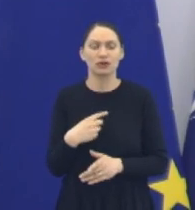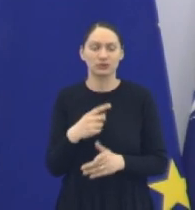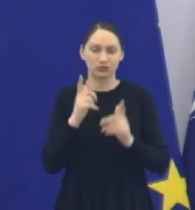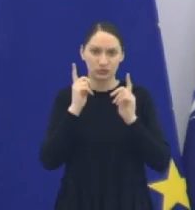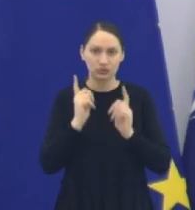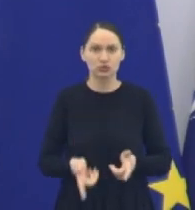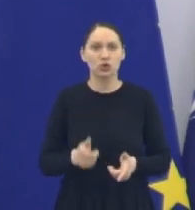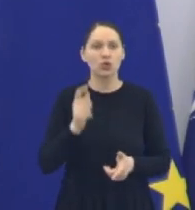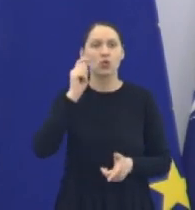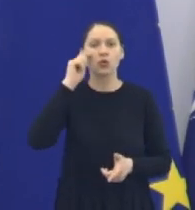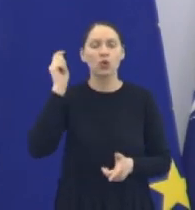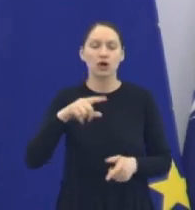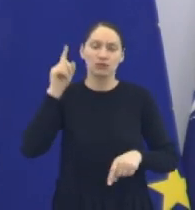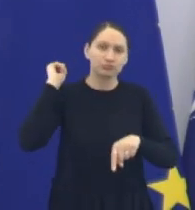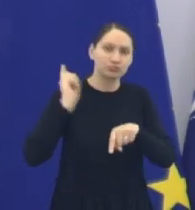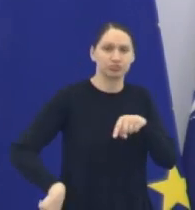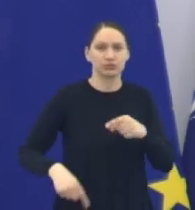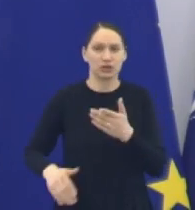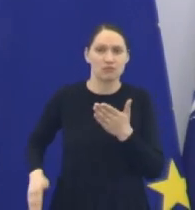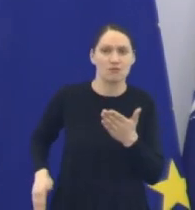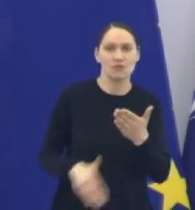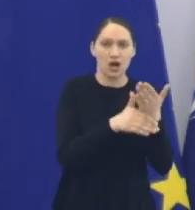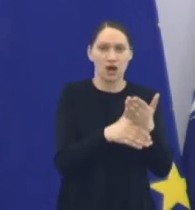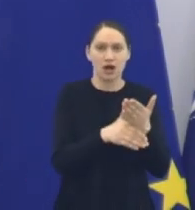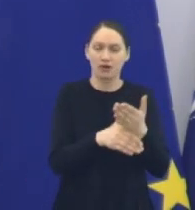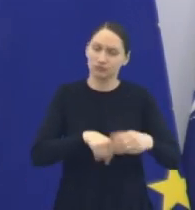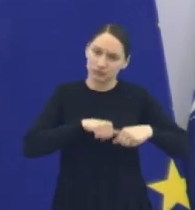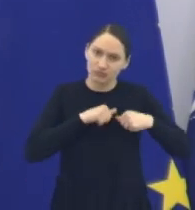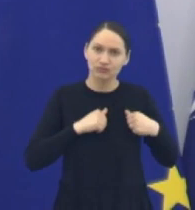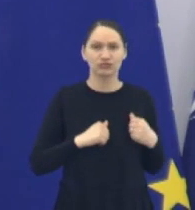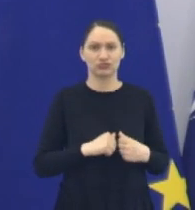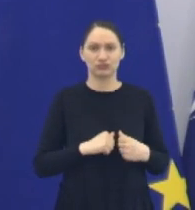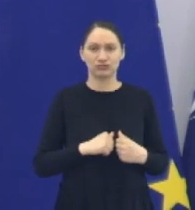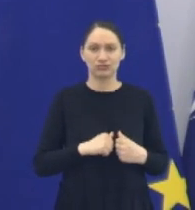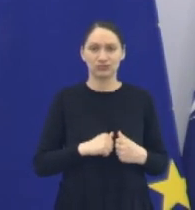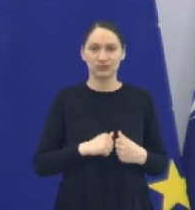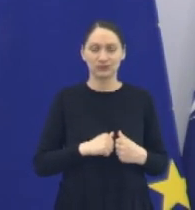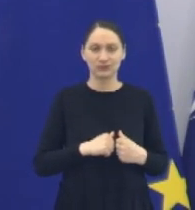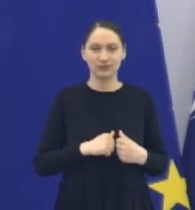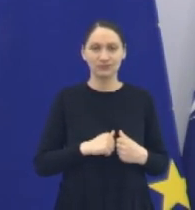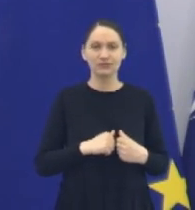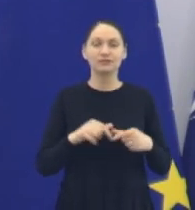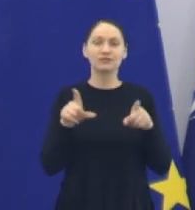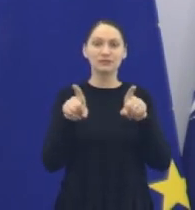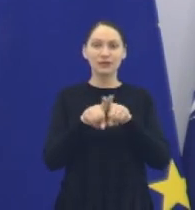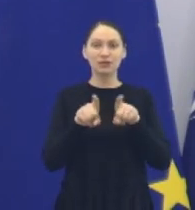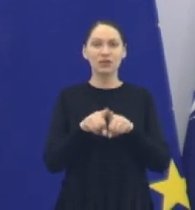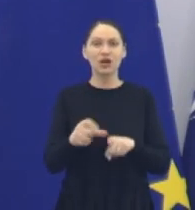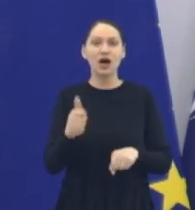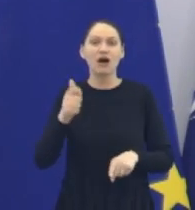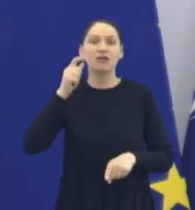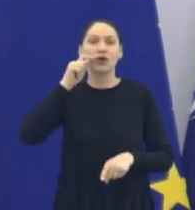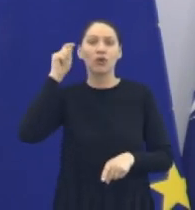pagalbą labai operatyviai ir svarbiausia padaryti tą atvirą širdim ir tokį, sakyčiau,